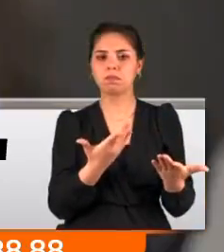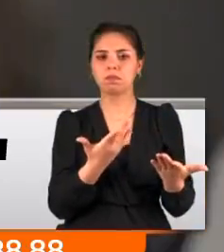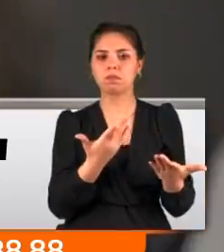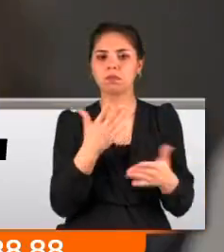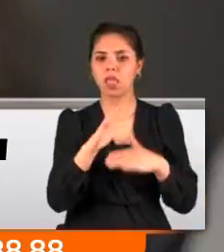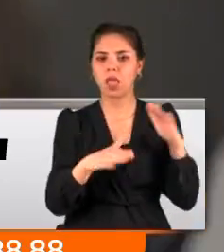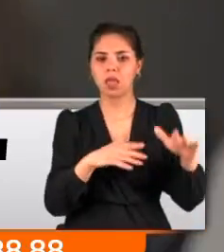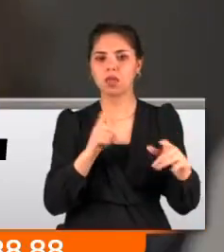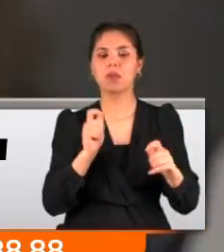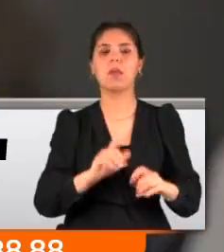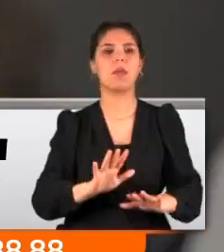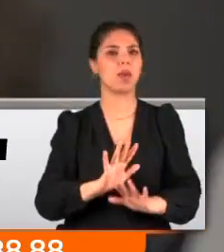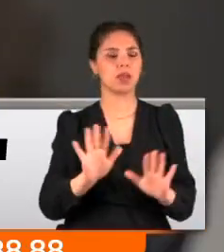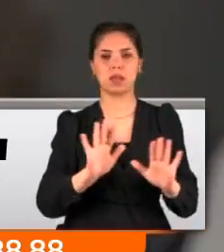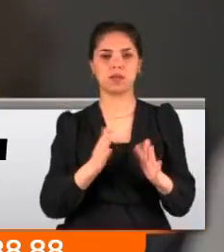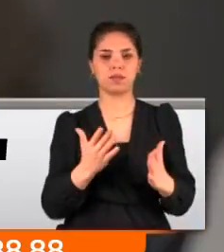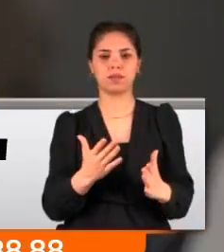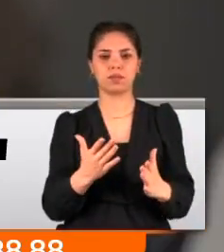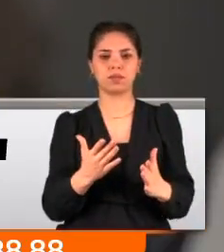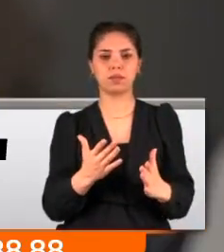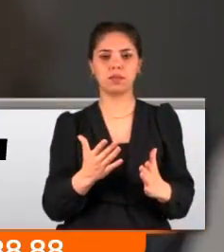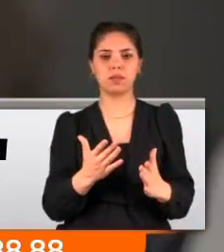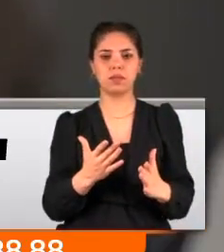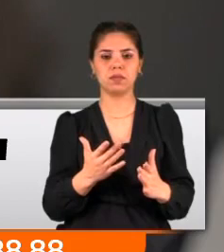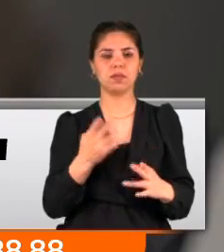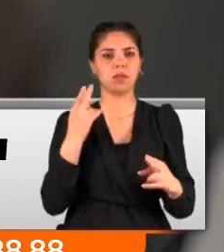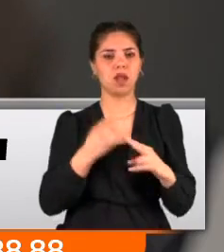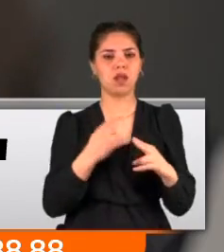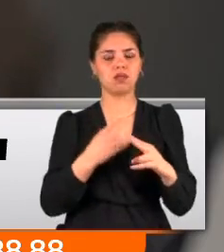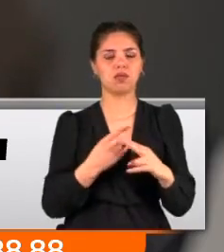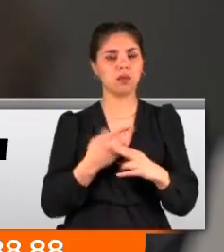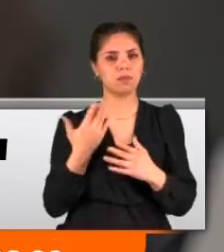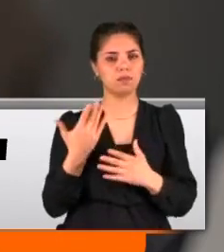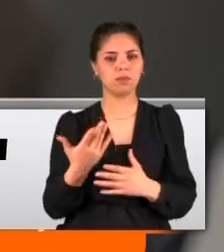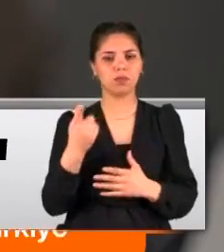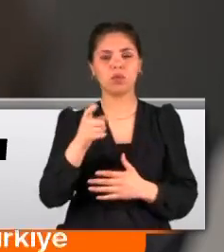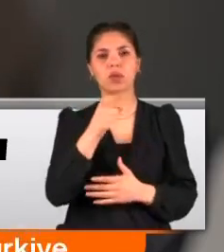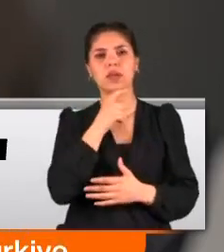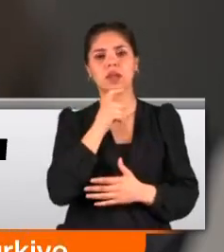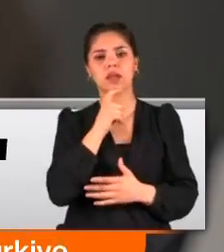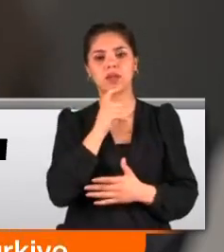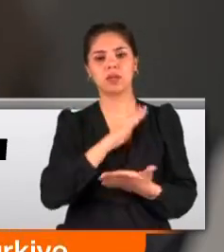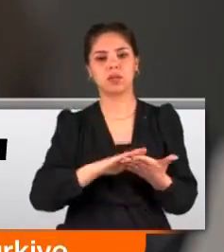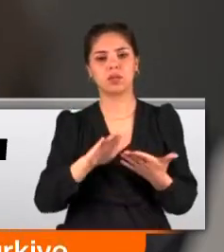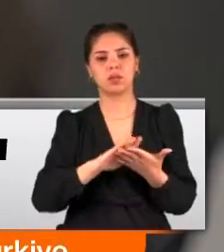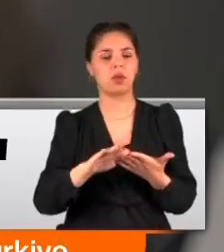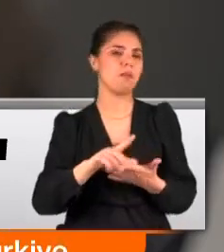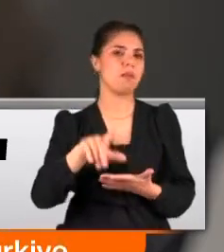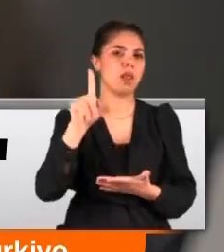fiiline, işine giremez. Ve süratle de tabii bu yanlışı